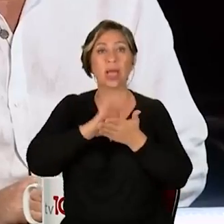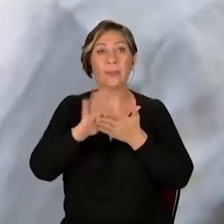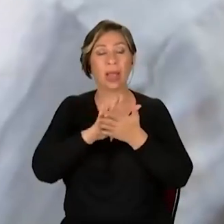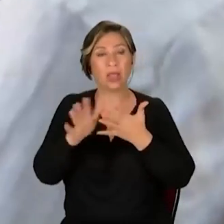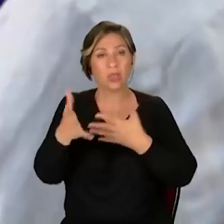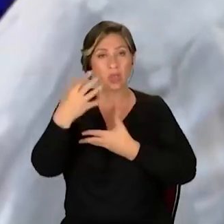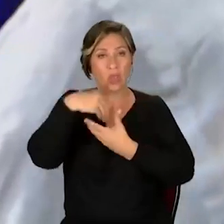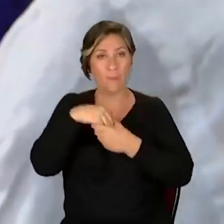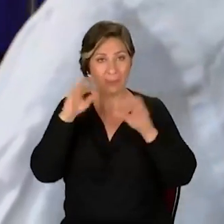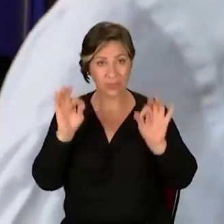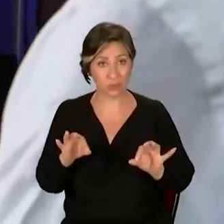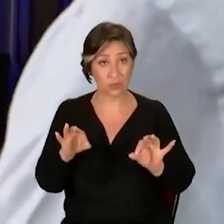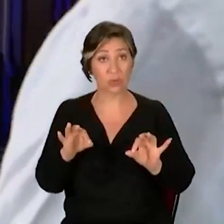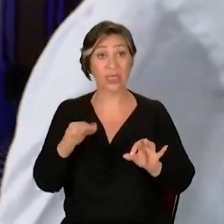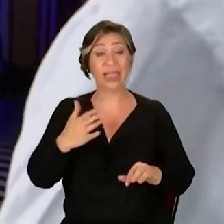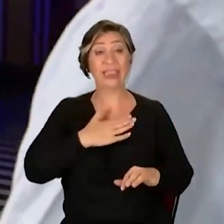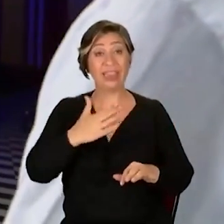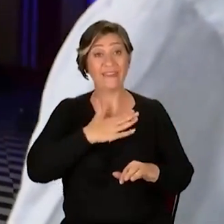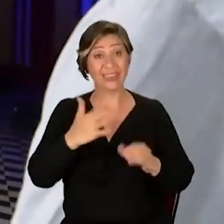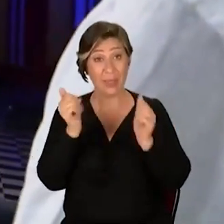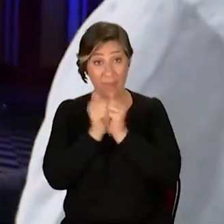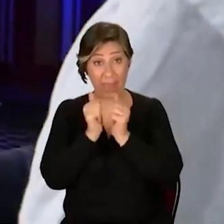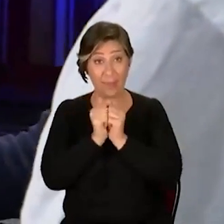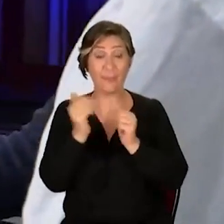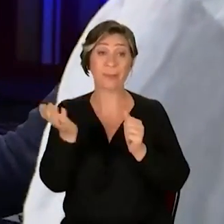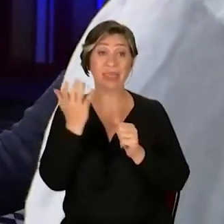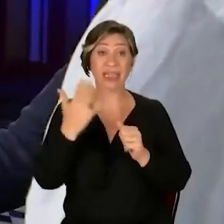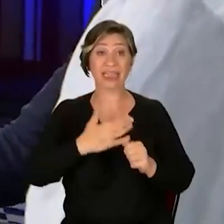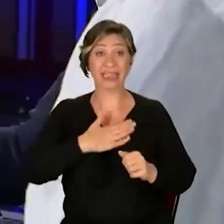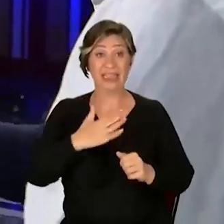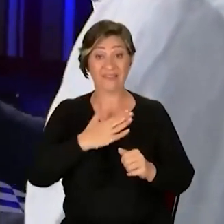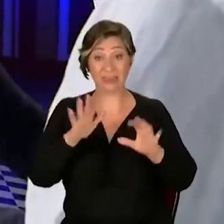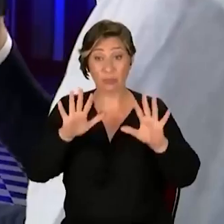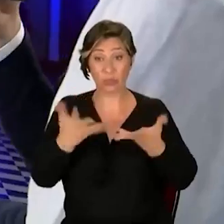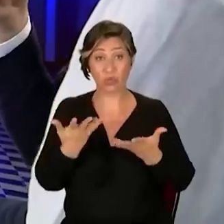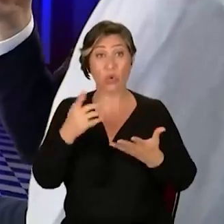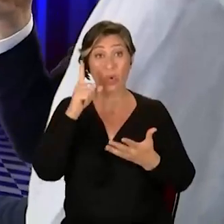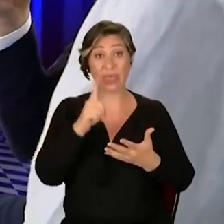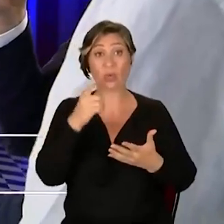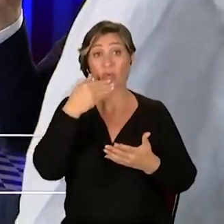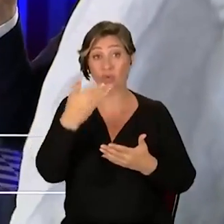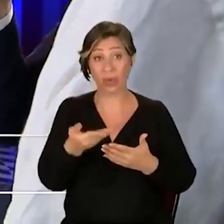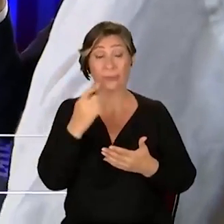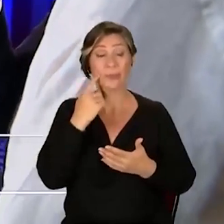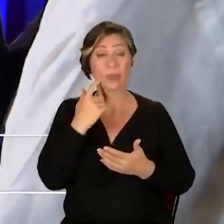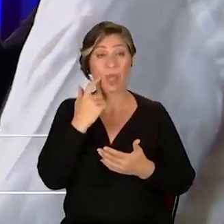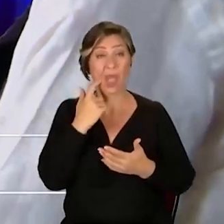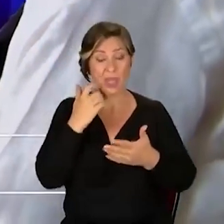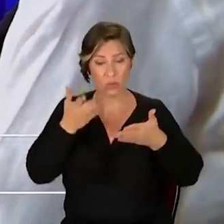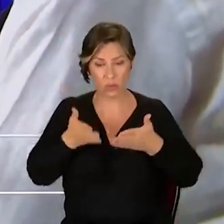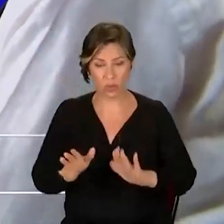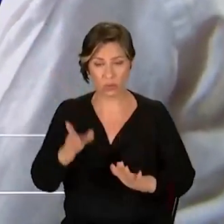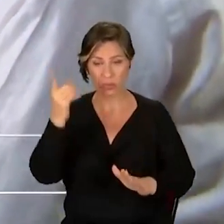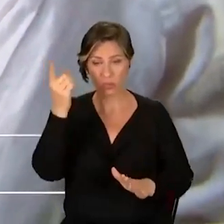başlıyor. Ve nefesle beraber, mesela niye peki nefes bozuluyor, onu ilk başta söyleyeyim. Doğduğumuzda